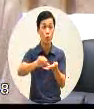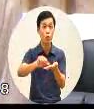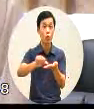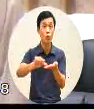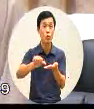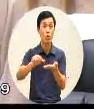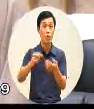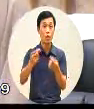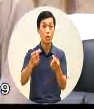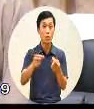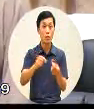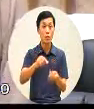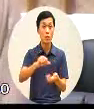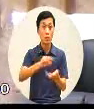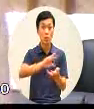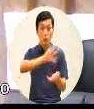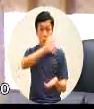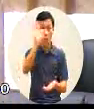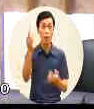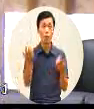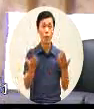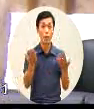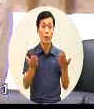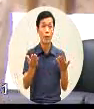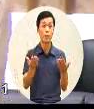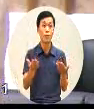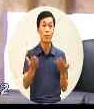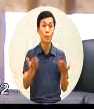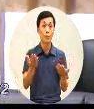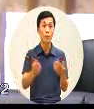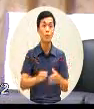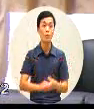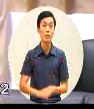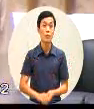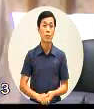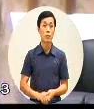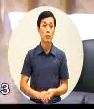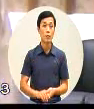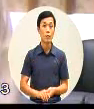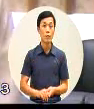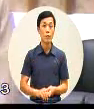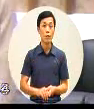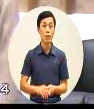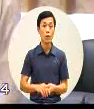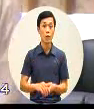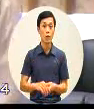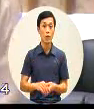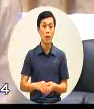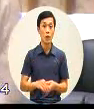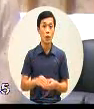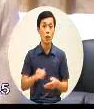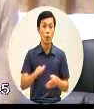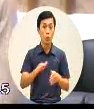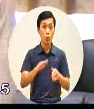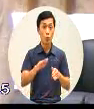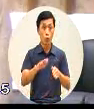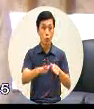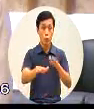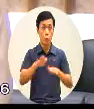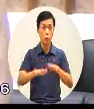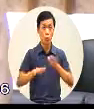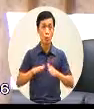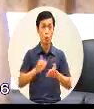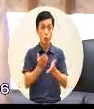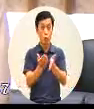这爱拼声，不是这声。六根清净方为道，退步原来是